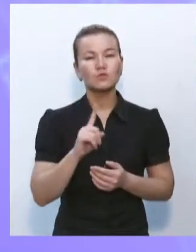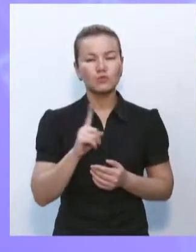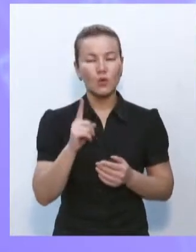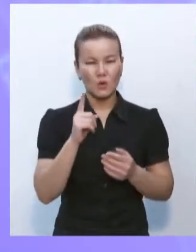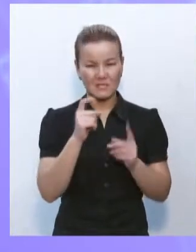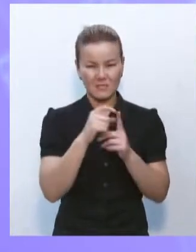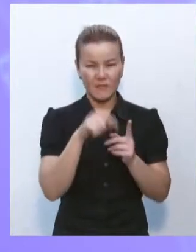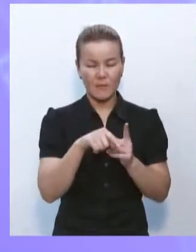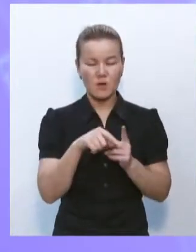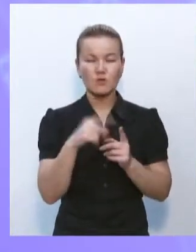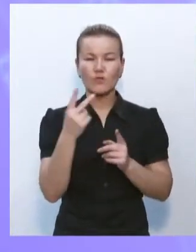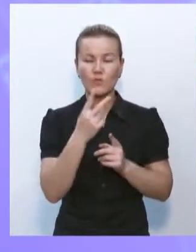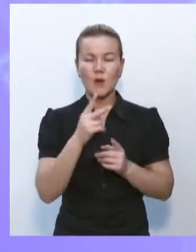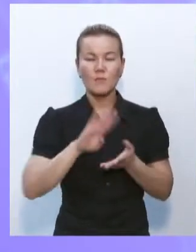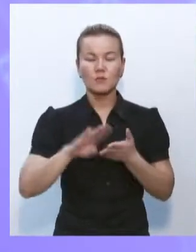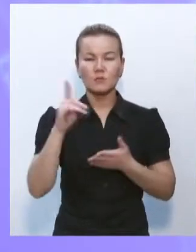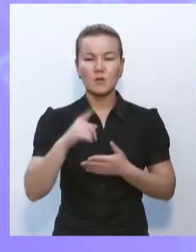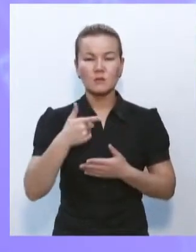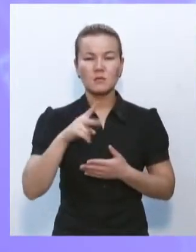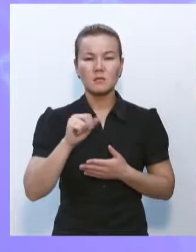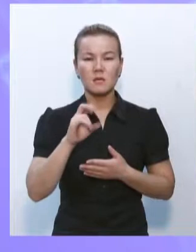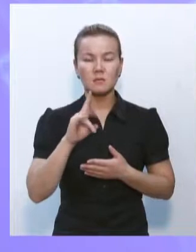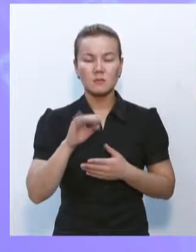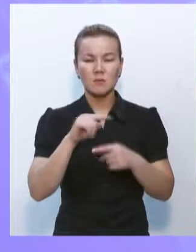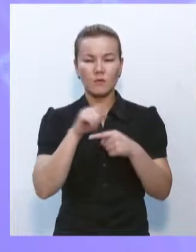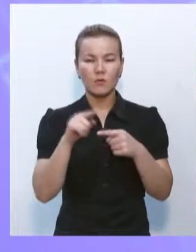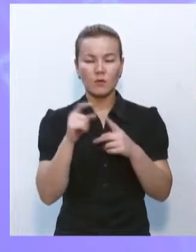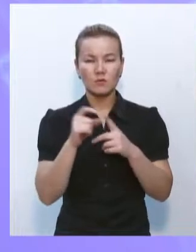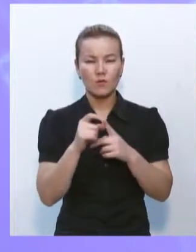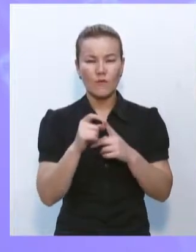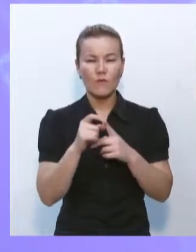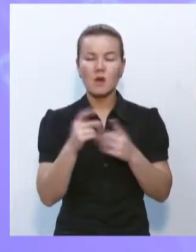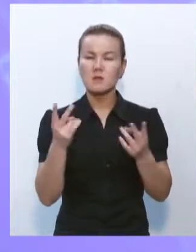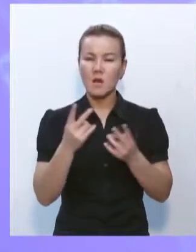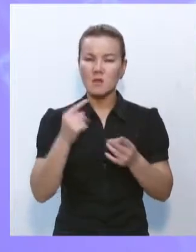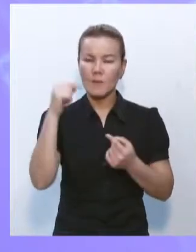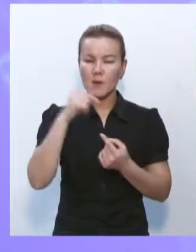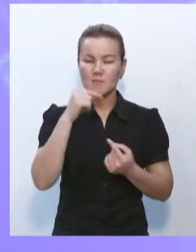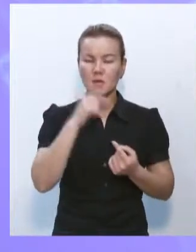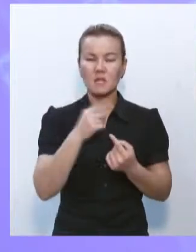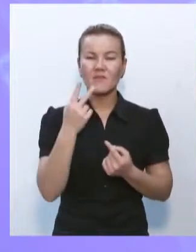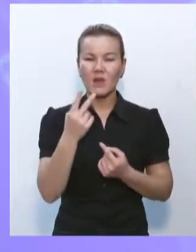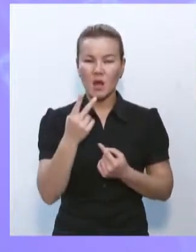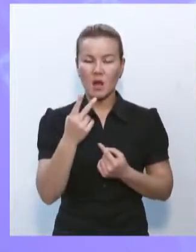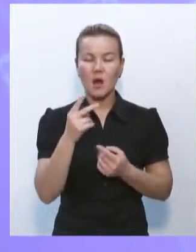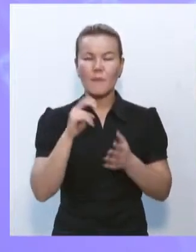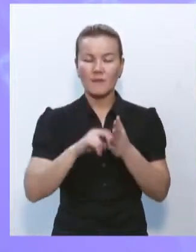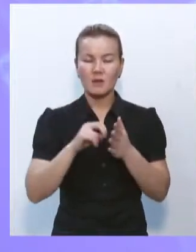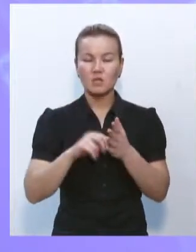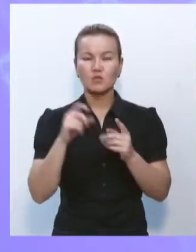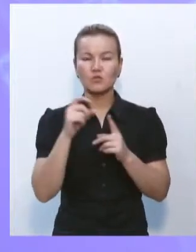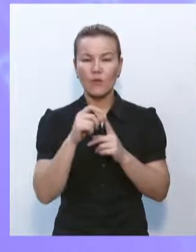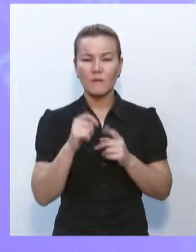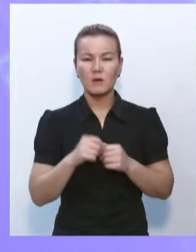к словам с двумя безударными гласными в корне слова надо подобрать два